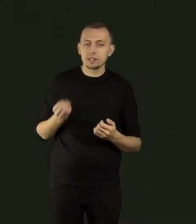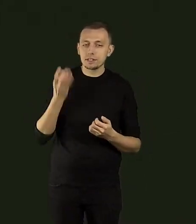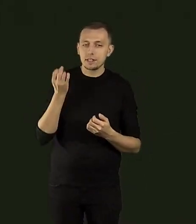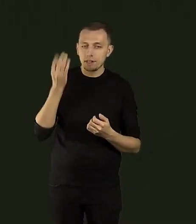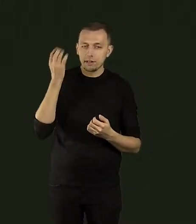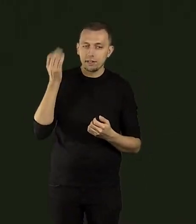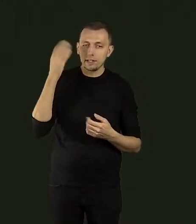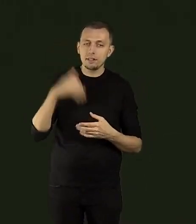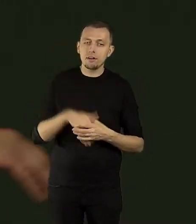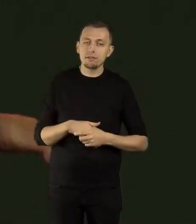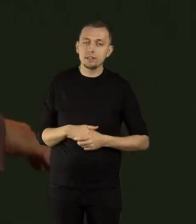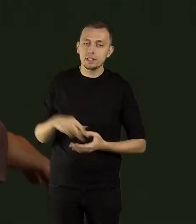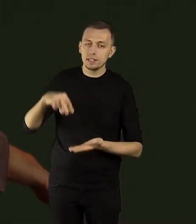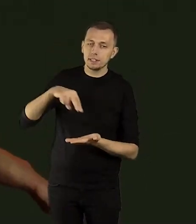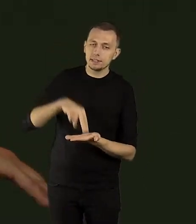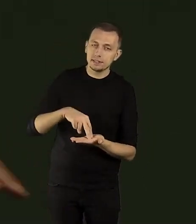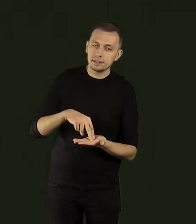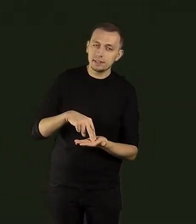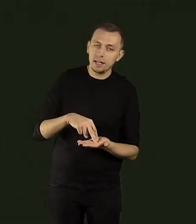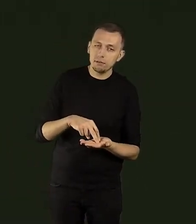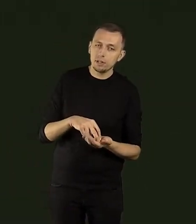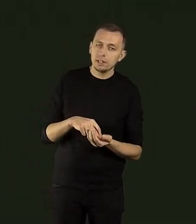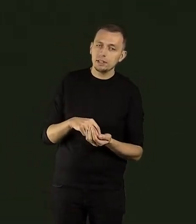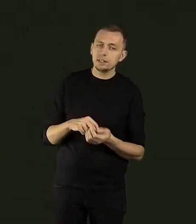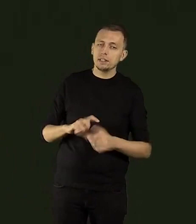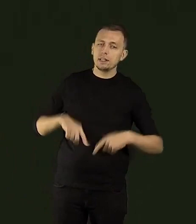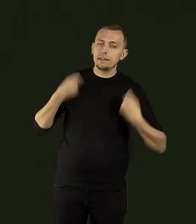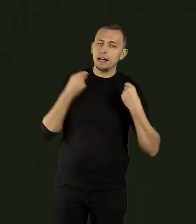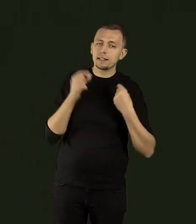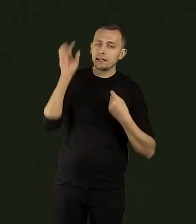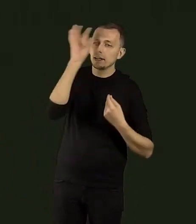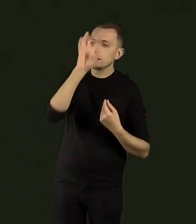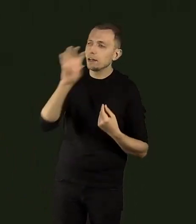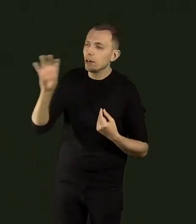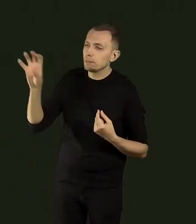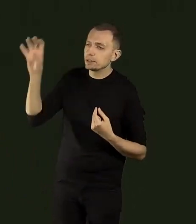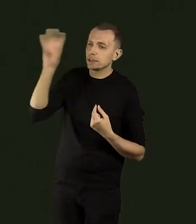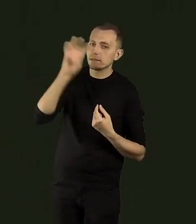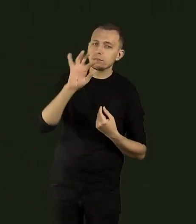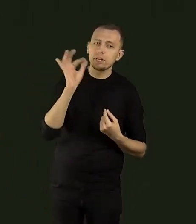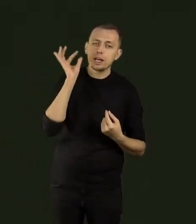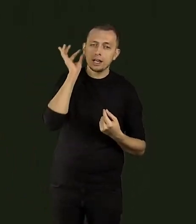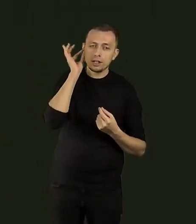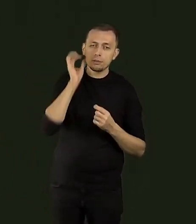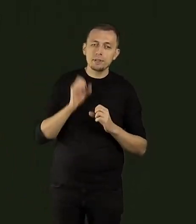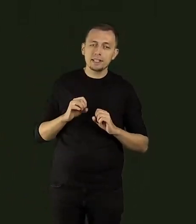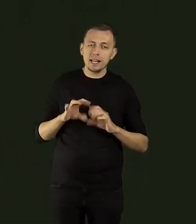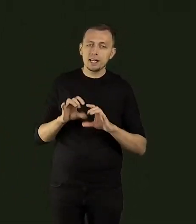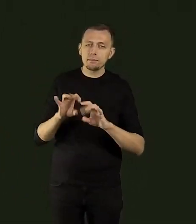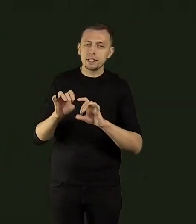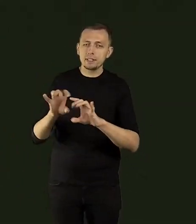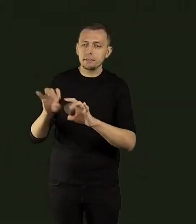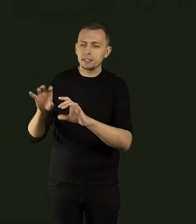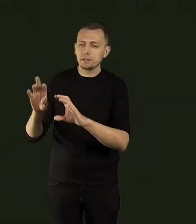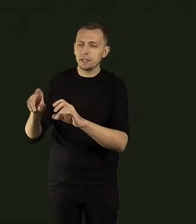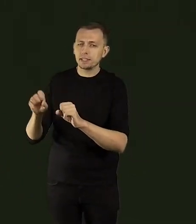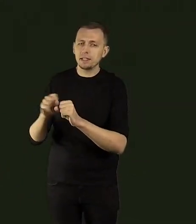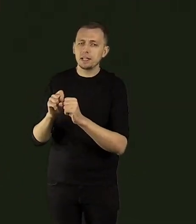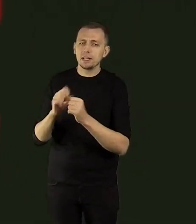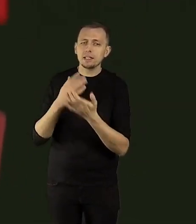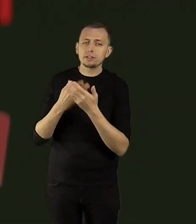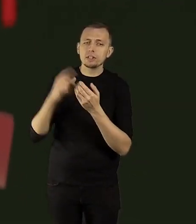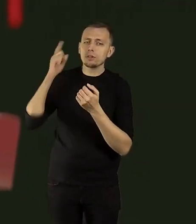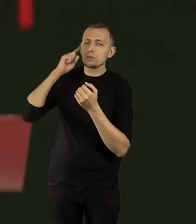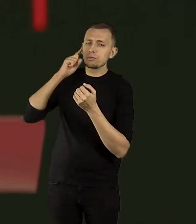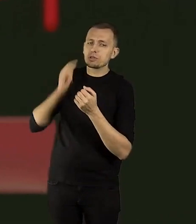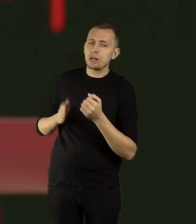niczym. Nagle obserwuje, jak kobieta biegnie na peron, bo jej ogłosili jej pociąg. I w pewnym momencie ta